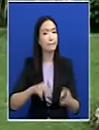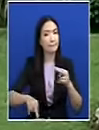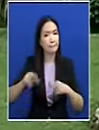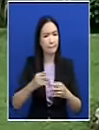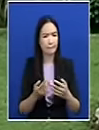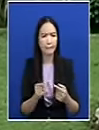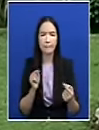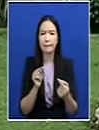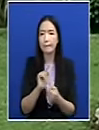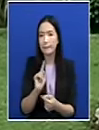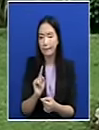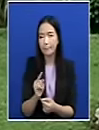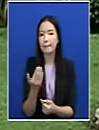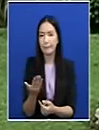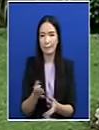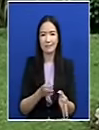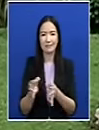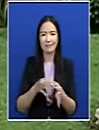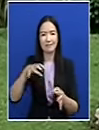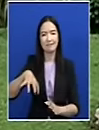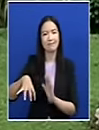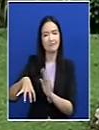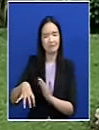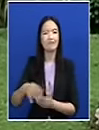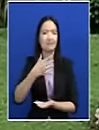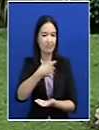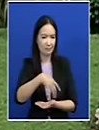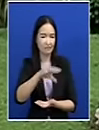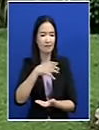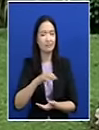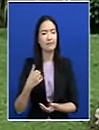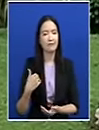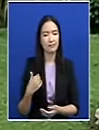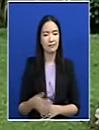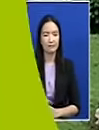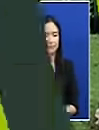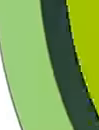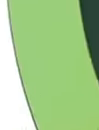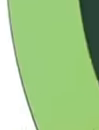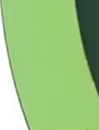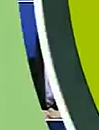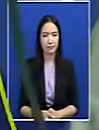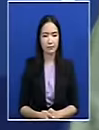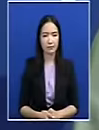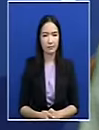เดี๋ยวเราไปฟังความเห็นของที่ปรึกษาประจำสำนักงานปปง.พลตำรวจเอกสีหนาถประยุรรัตน์ค่ะ